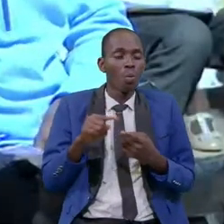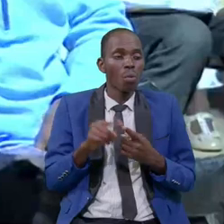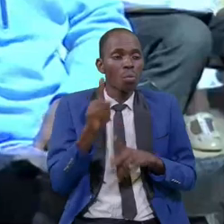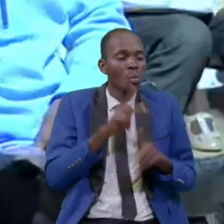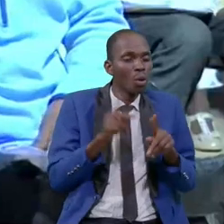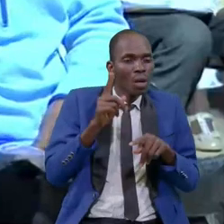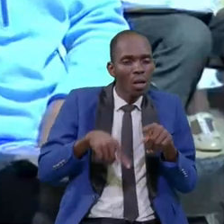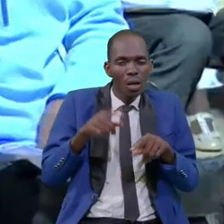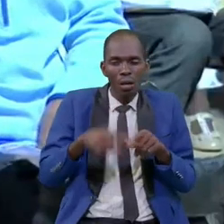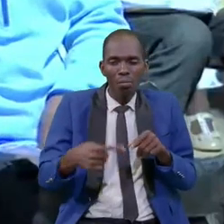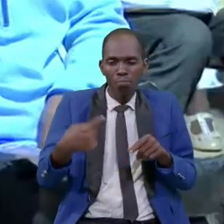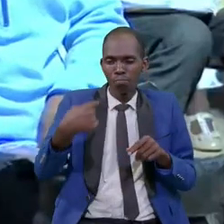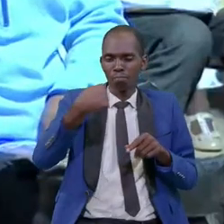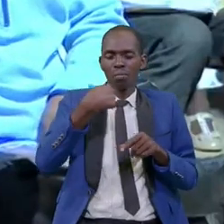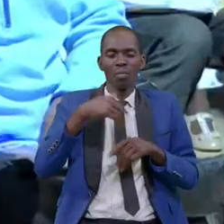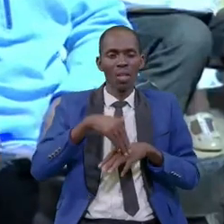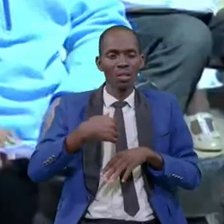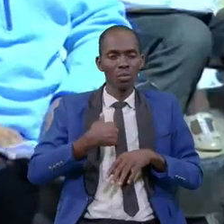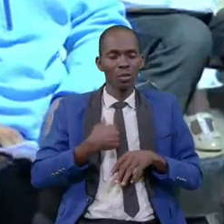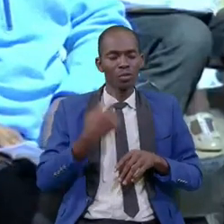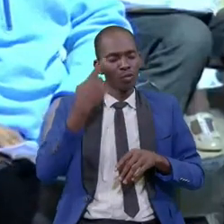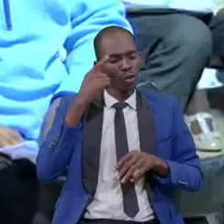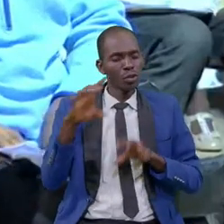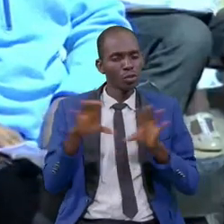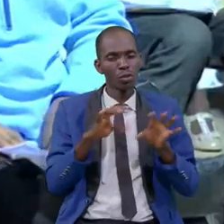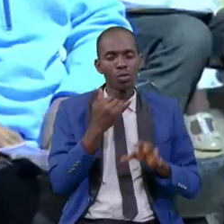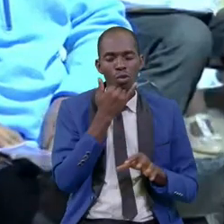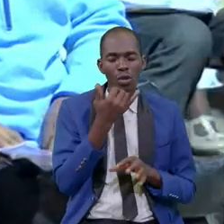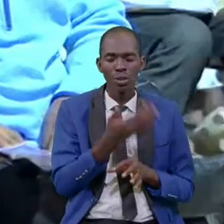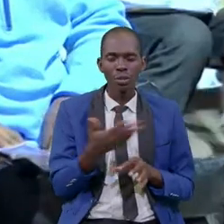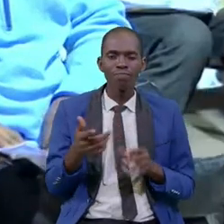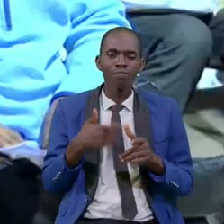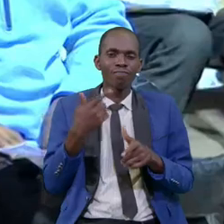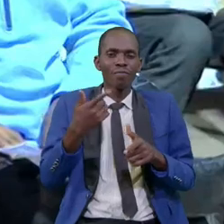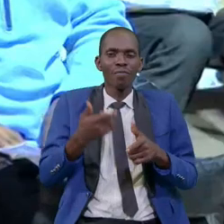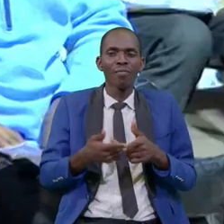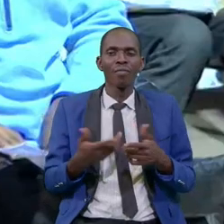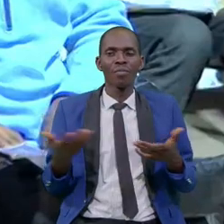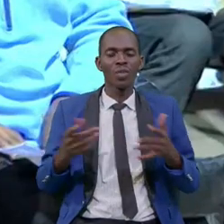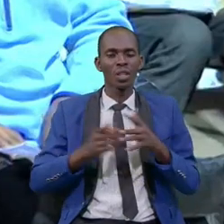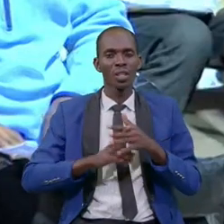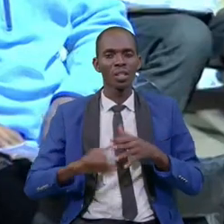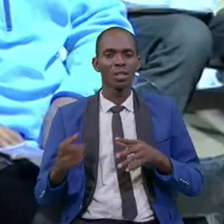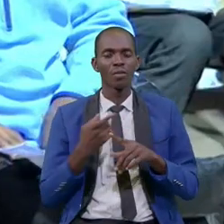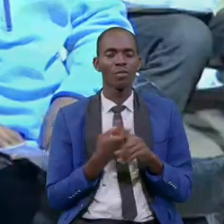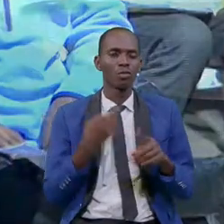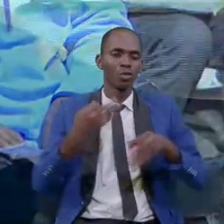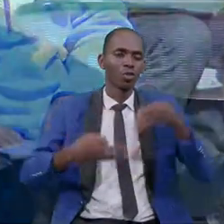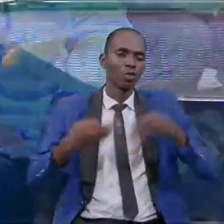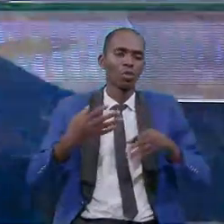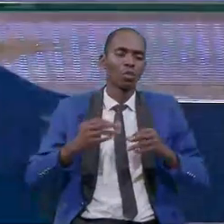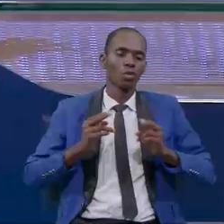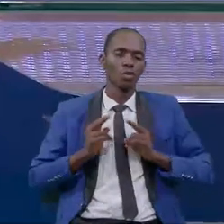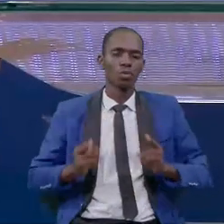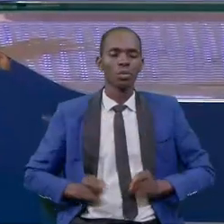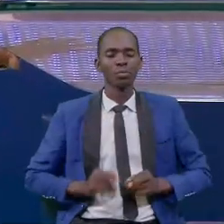me retrouve pas, que c'est moi, et je vais échapper au jugement des hommes. Vous ne croyez pas en